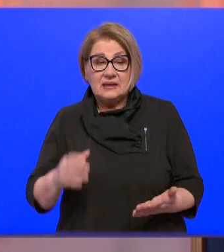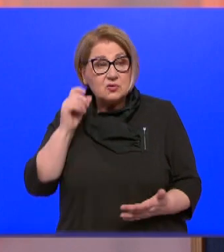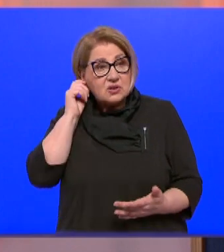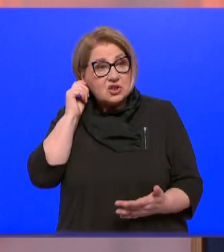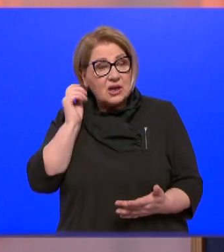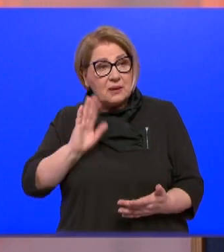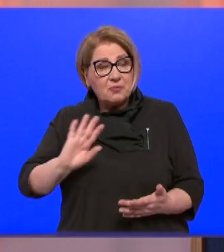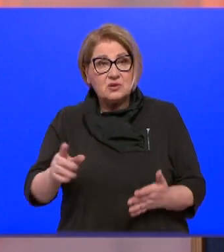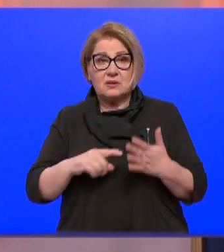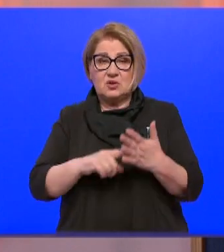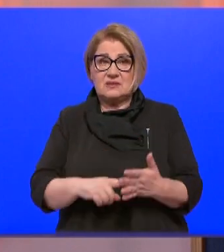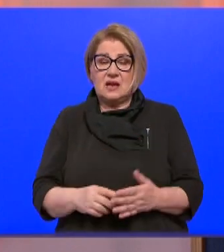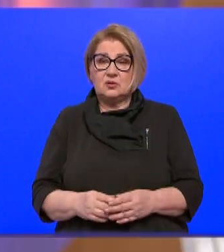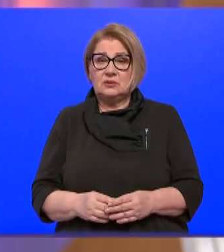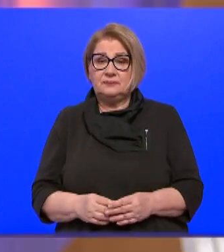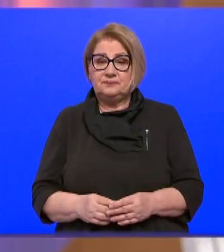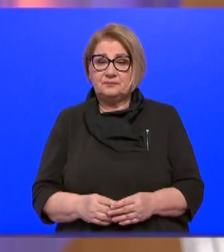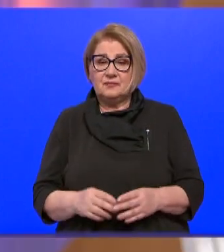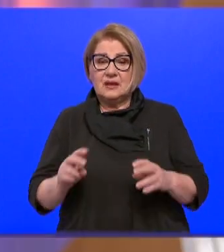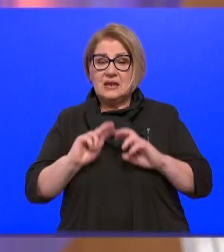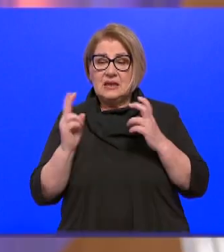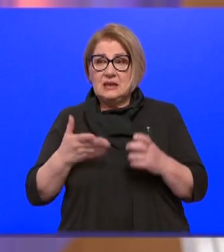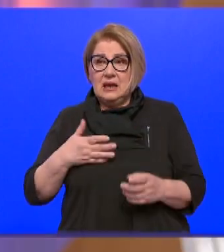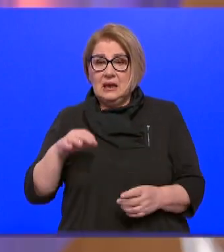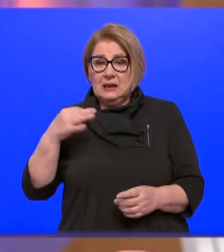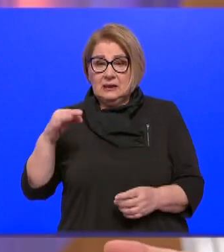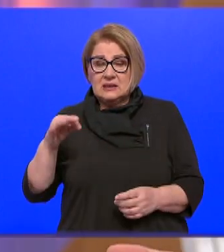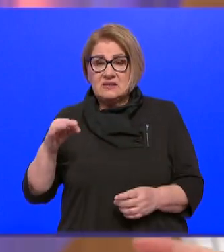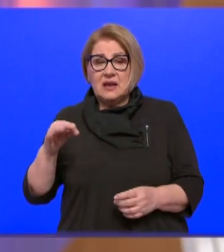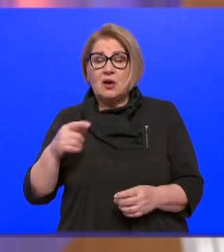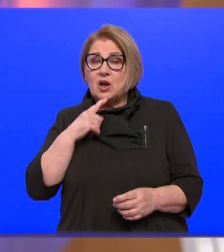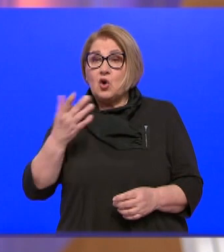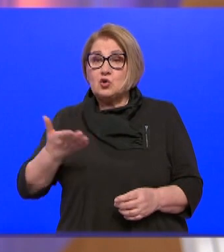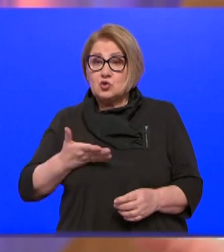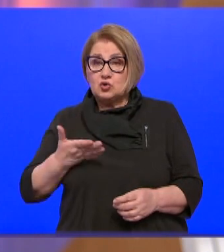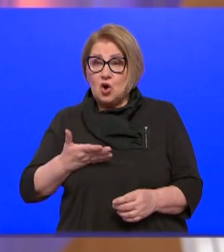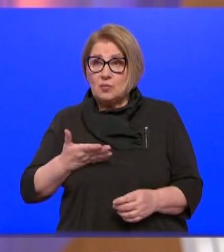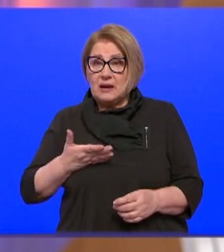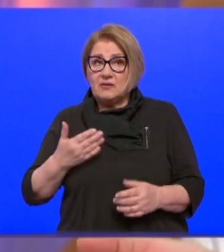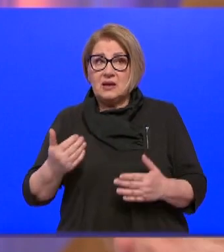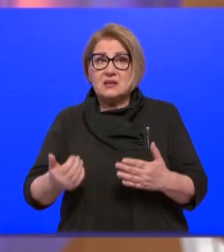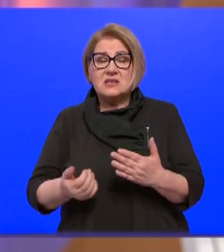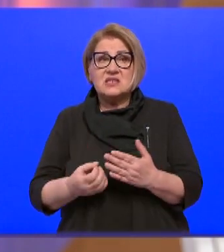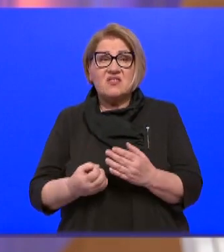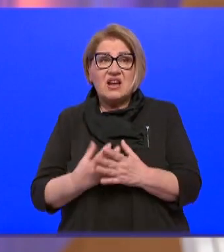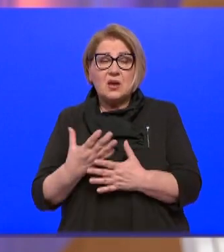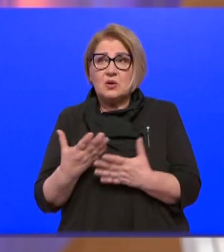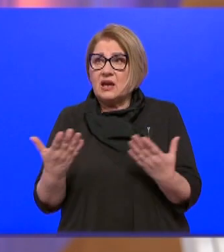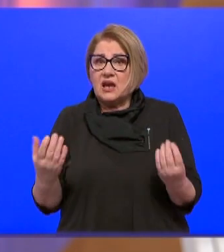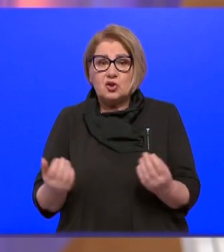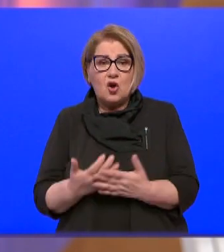posebno istaknule. Gledajte, sve naše dobitnice ruše barijere, stvaraju nova puta.